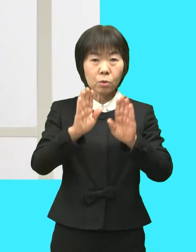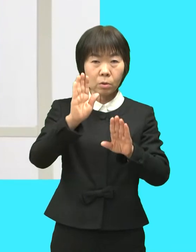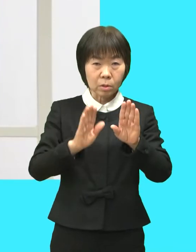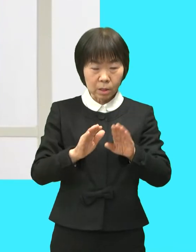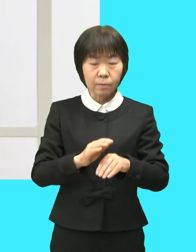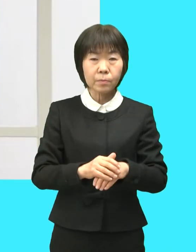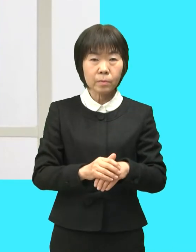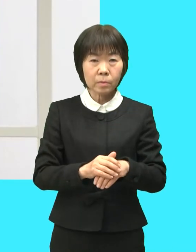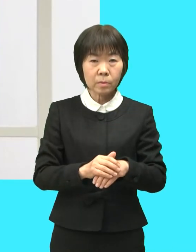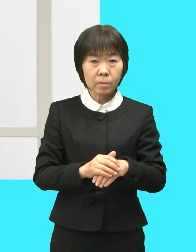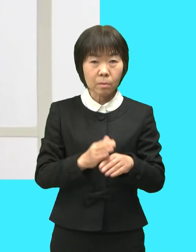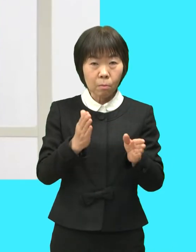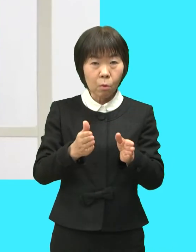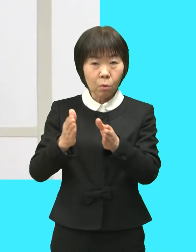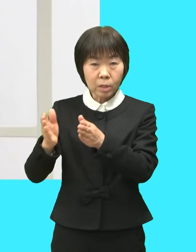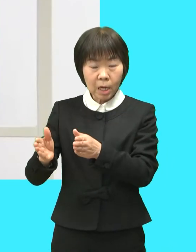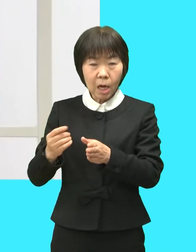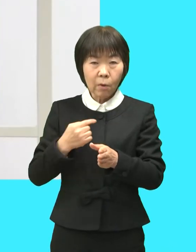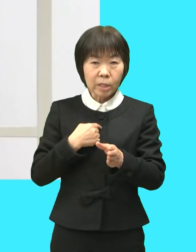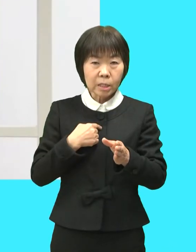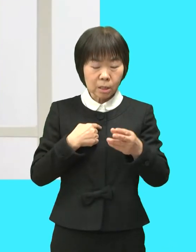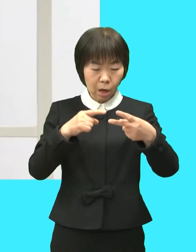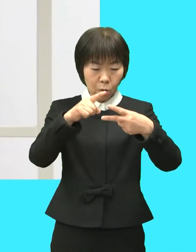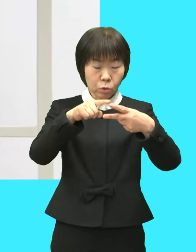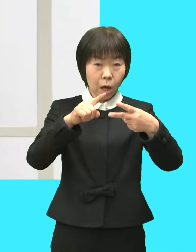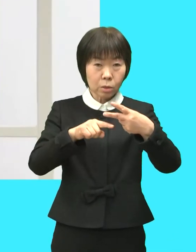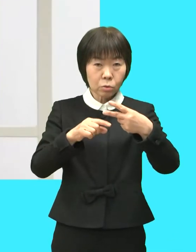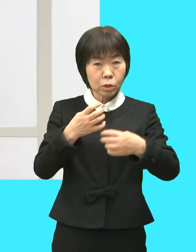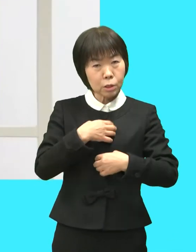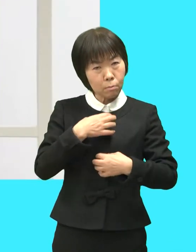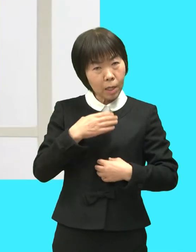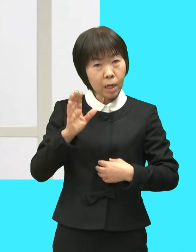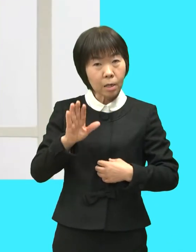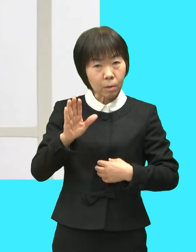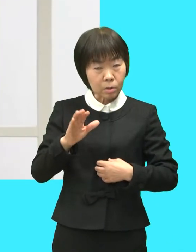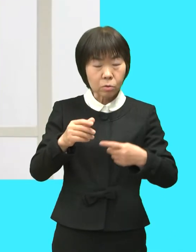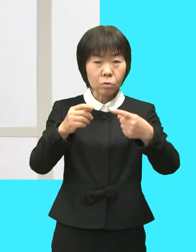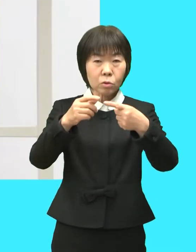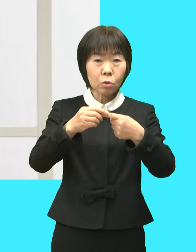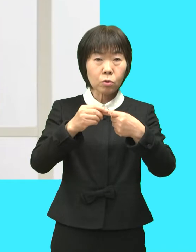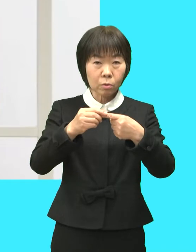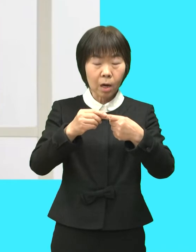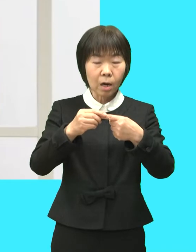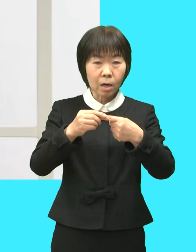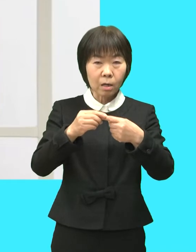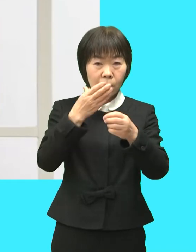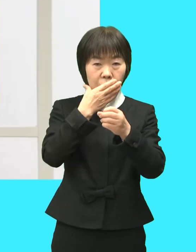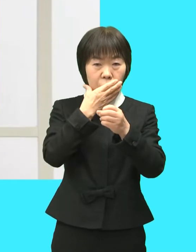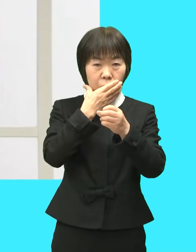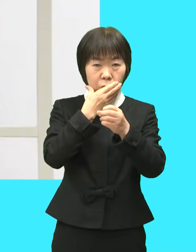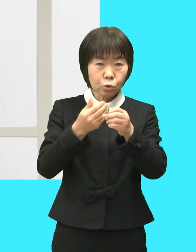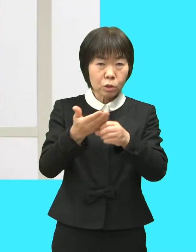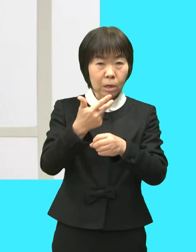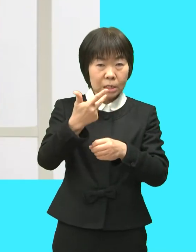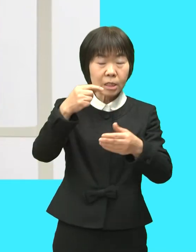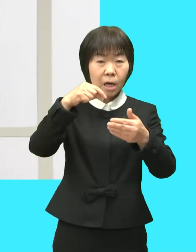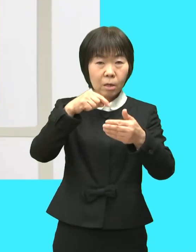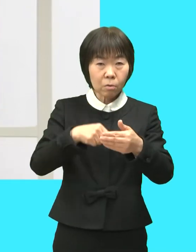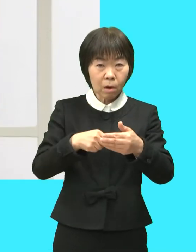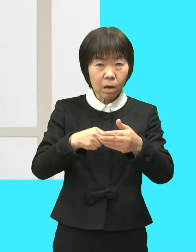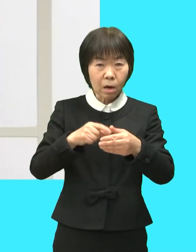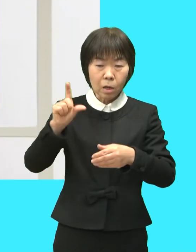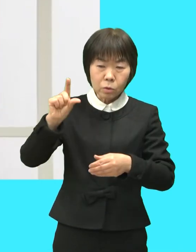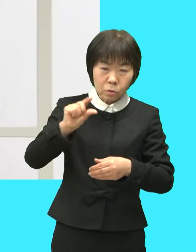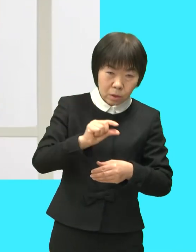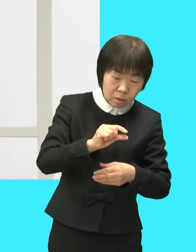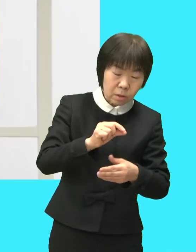一方で私が2つ懸念していることがございまして、まず1つは、福島市内はある程度落ち着いてきたというお